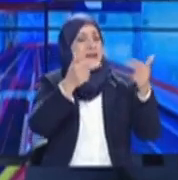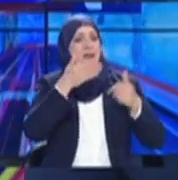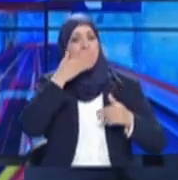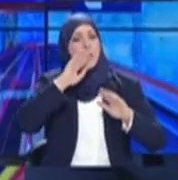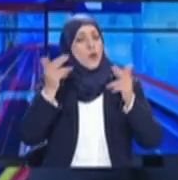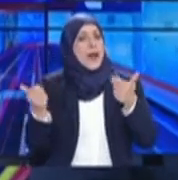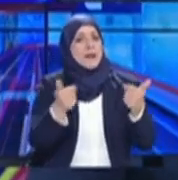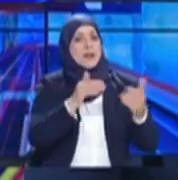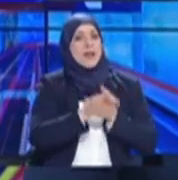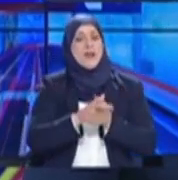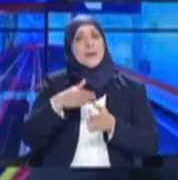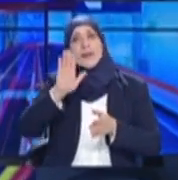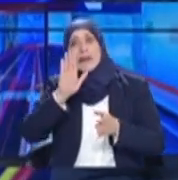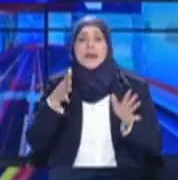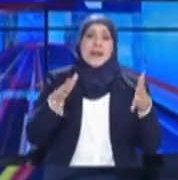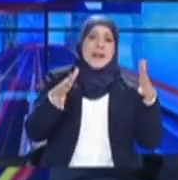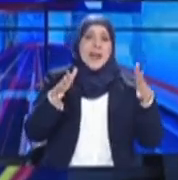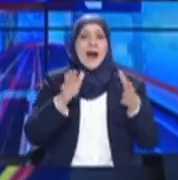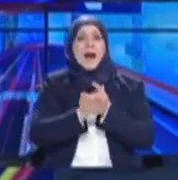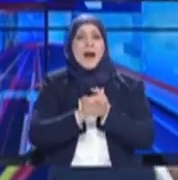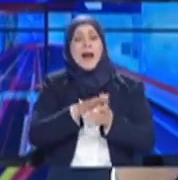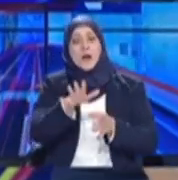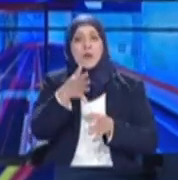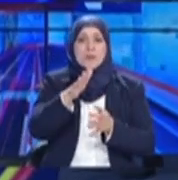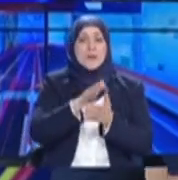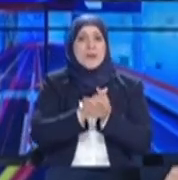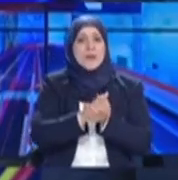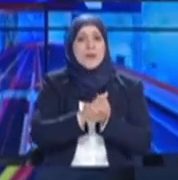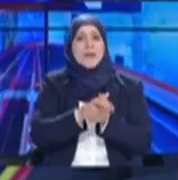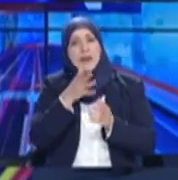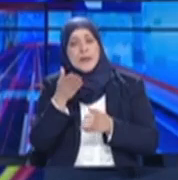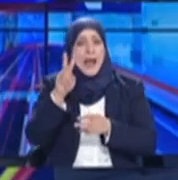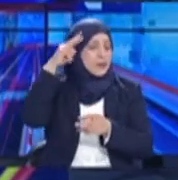هو تخوف كبير في بعض الاحيان انه